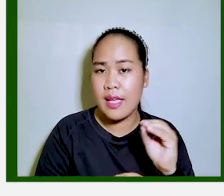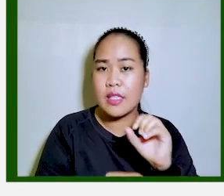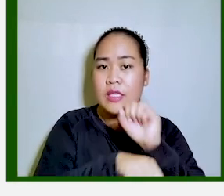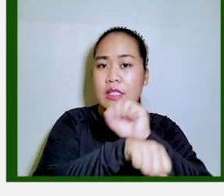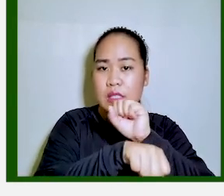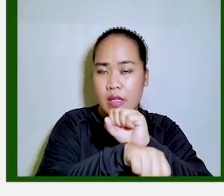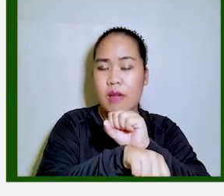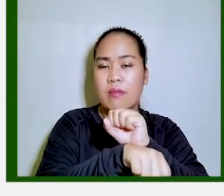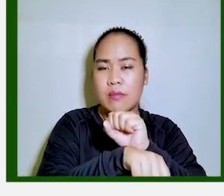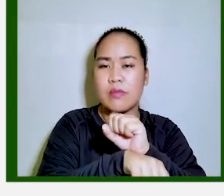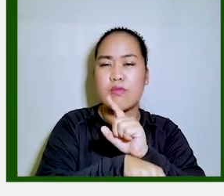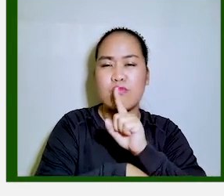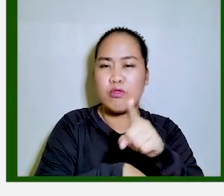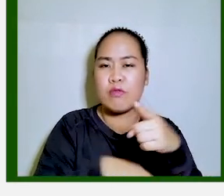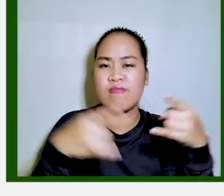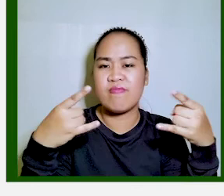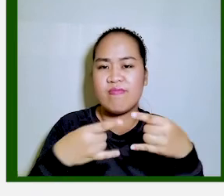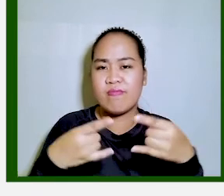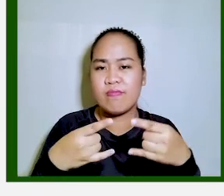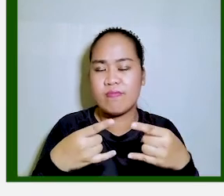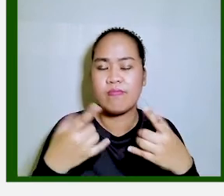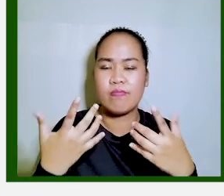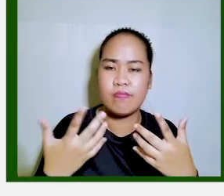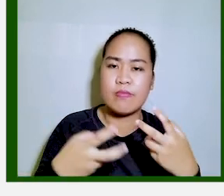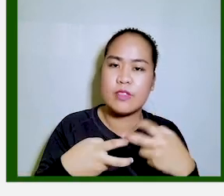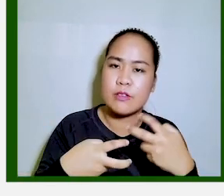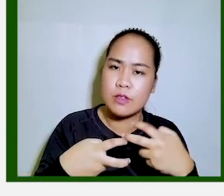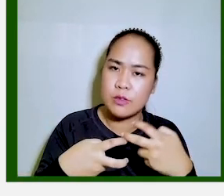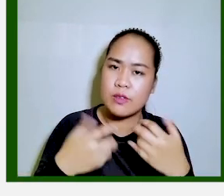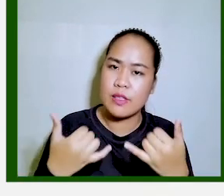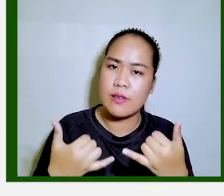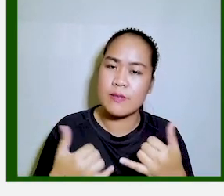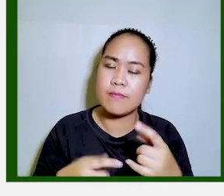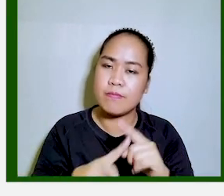naging challenge ho talaga sa karamihan po ng ating mga